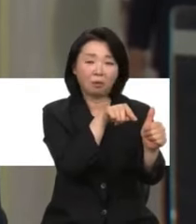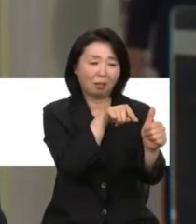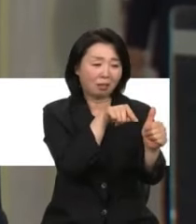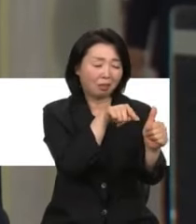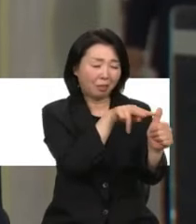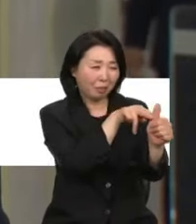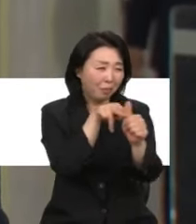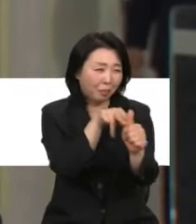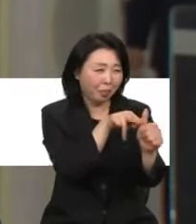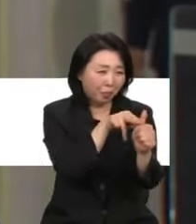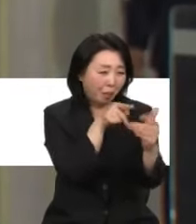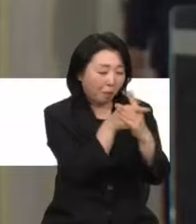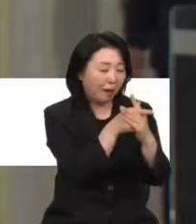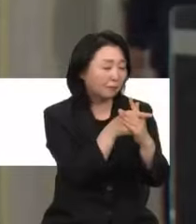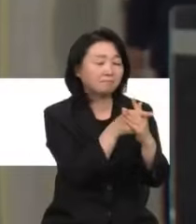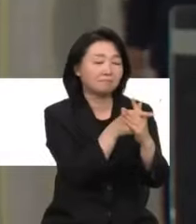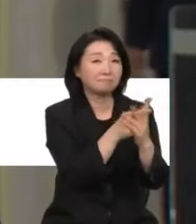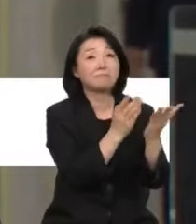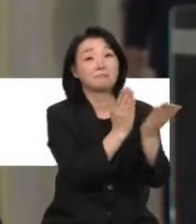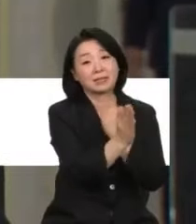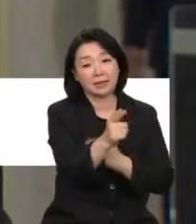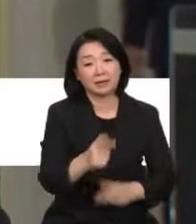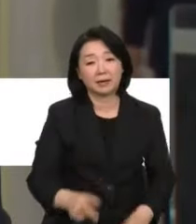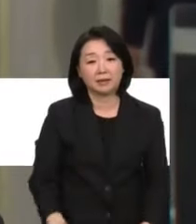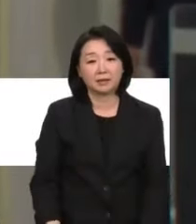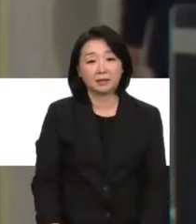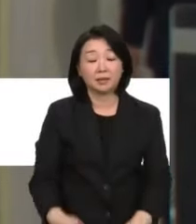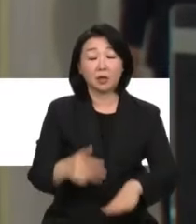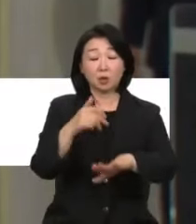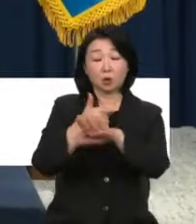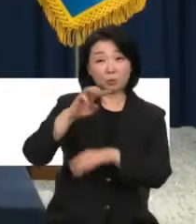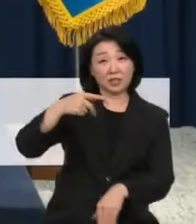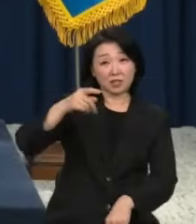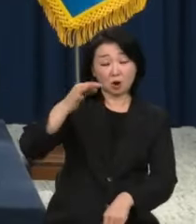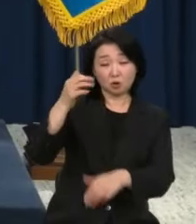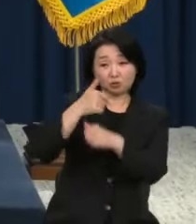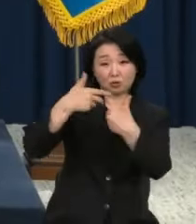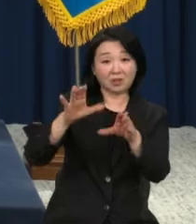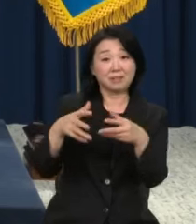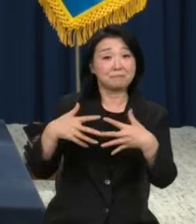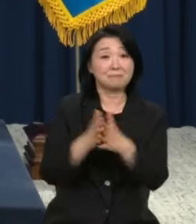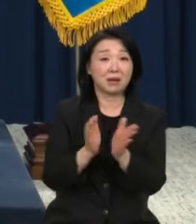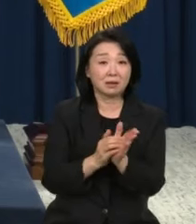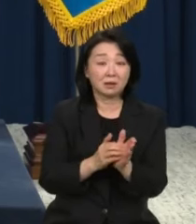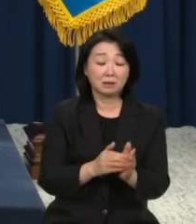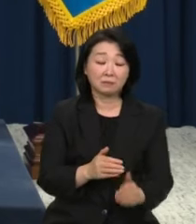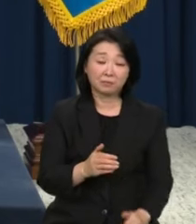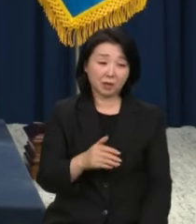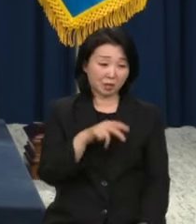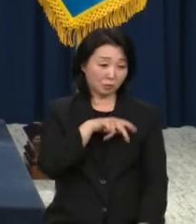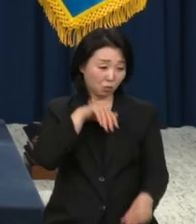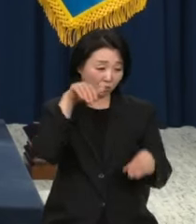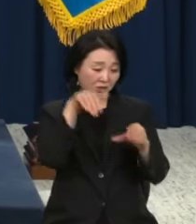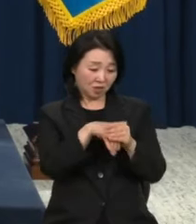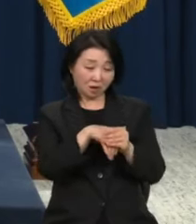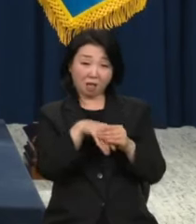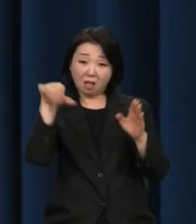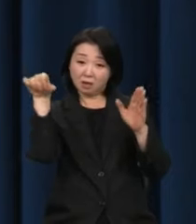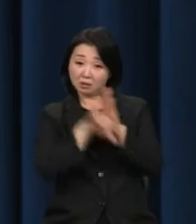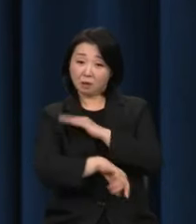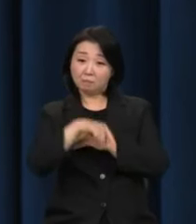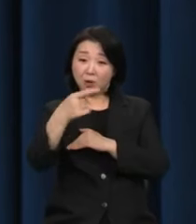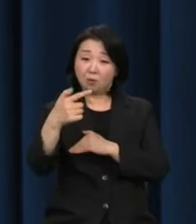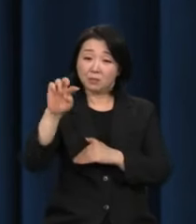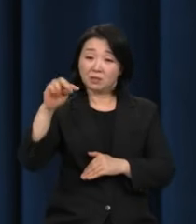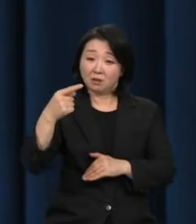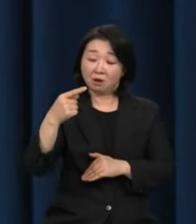있죠? 그거는 안 하는 게 맞아요. 그래서 내가 민정수석실 없앤 겁니다. 그런데 총선에서 참패한 뒤